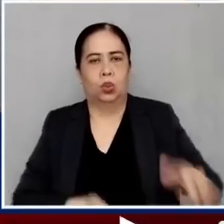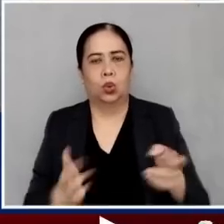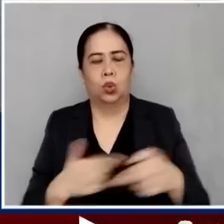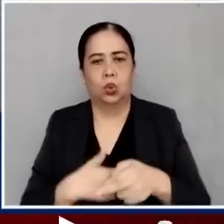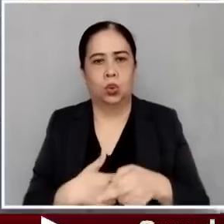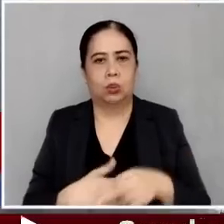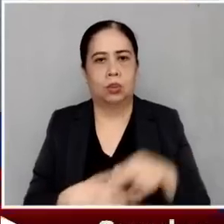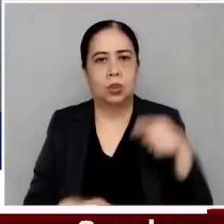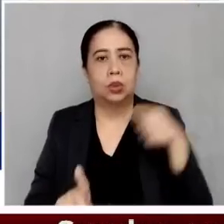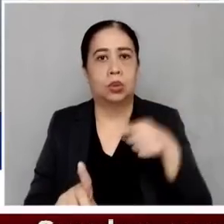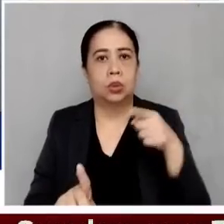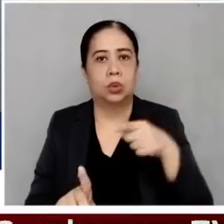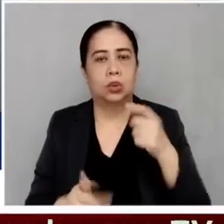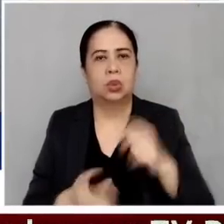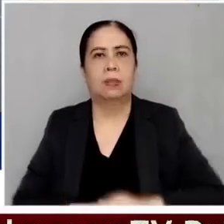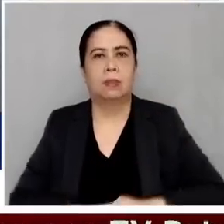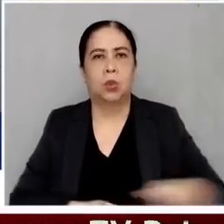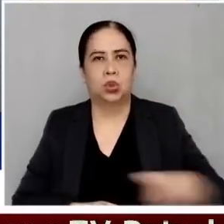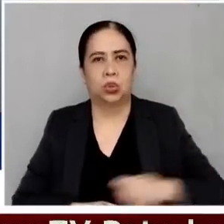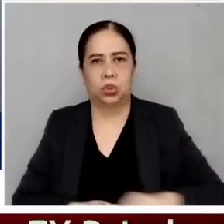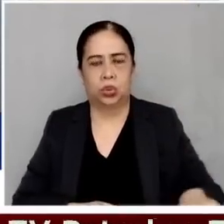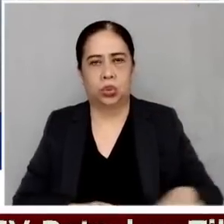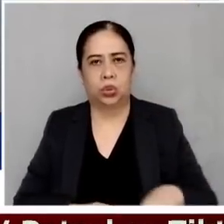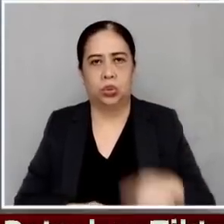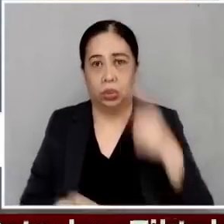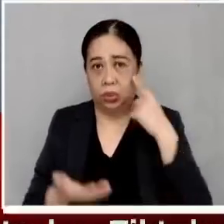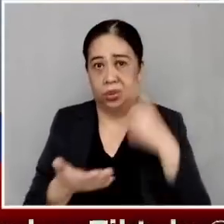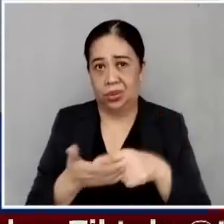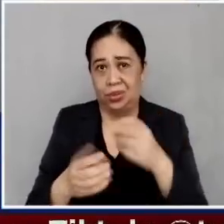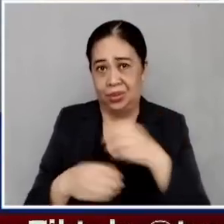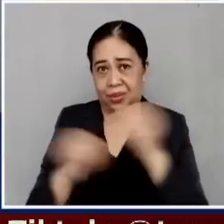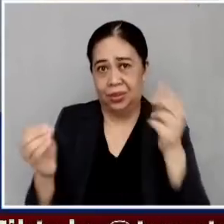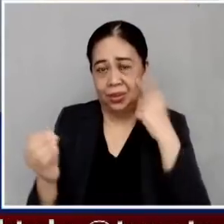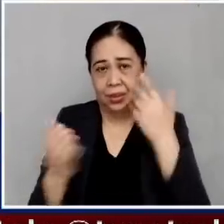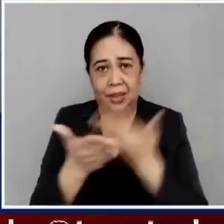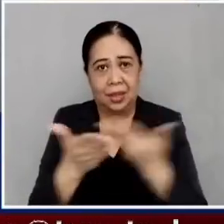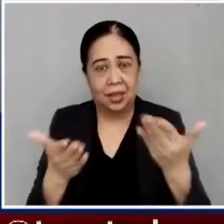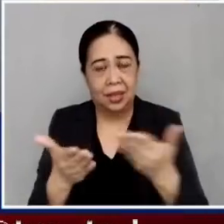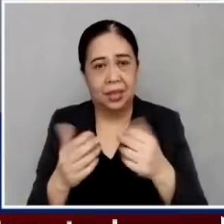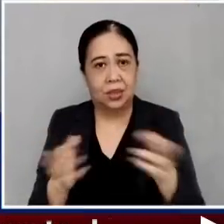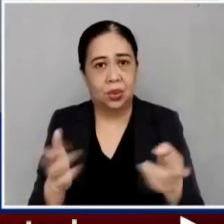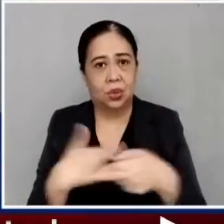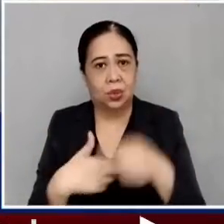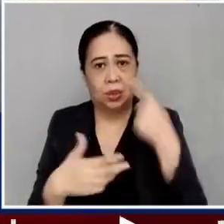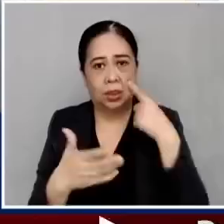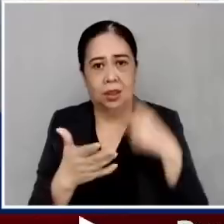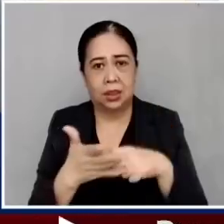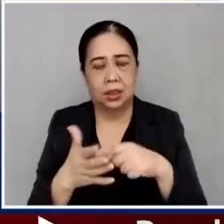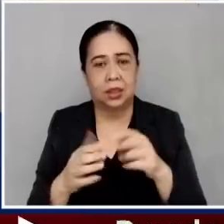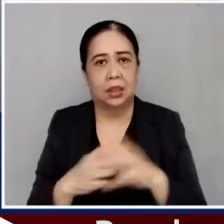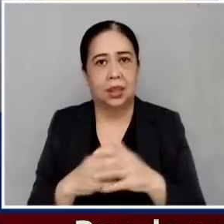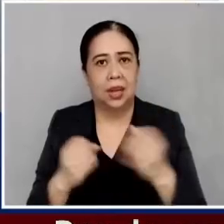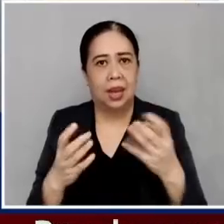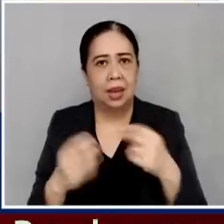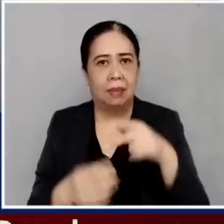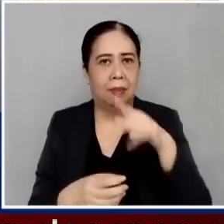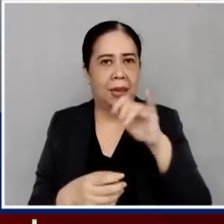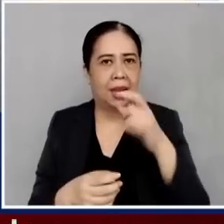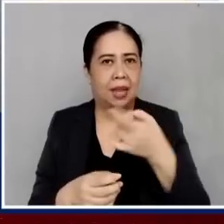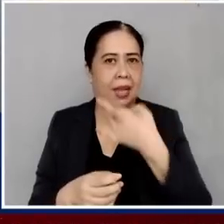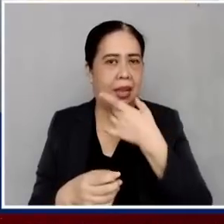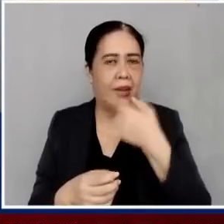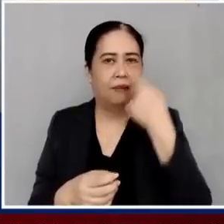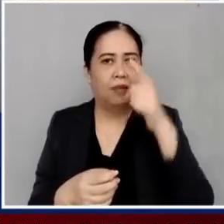talaga nila dito is abortion. So makita nyo naman, doon sa abortion room makita natin may mga abortion pill doon.